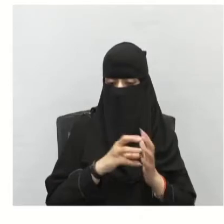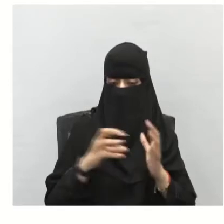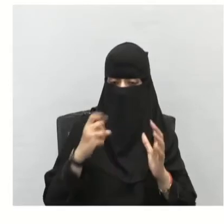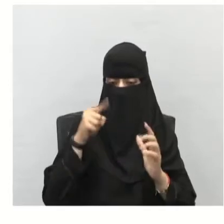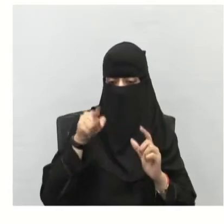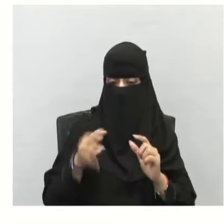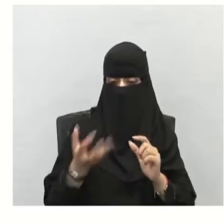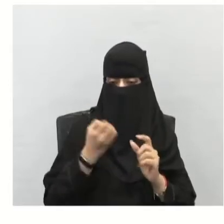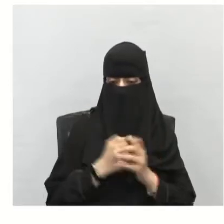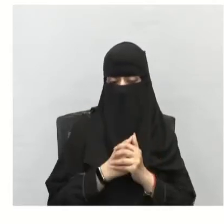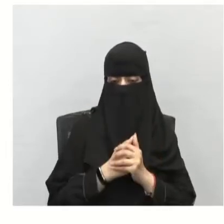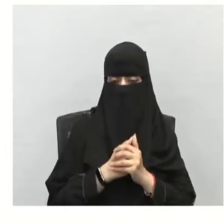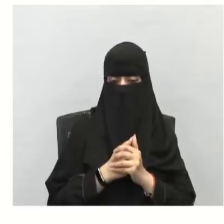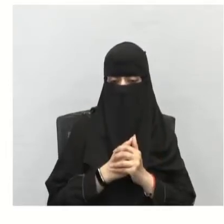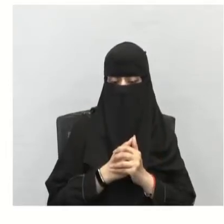سؤال